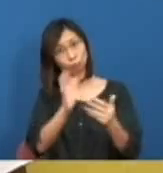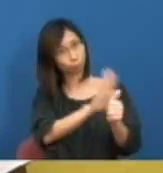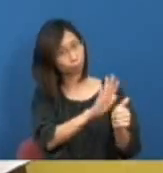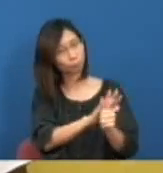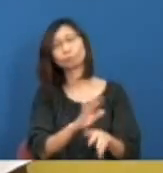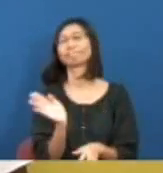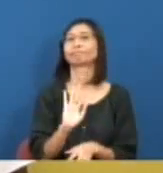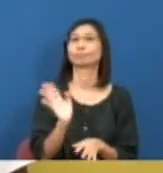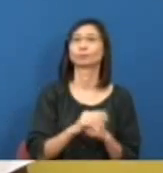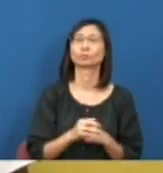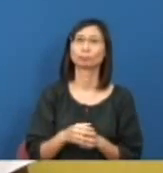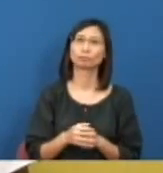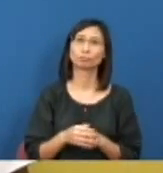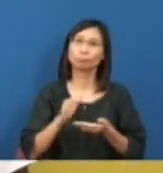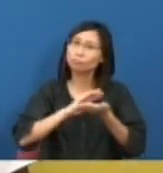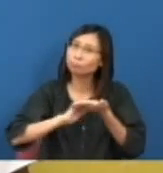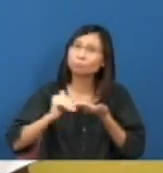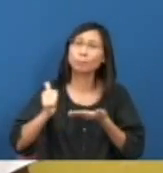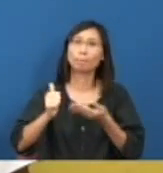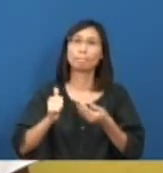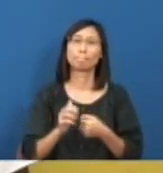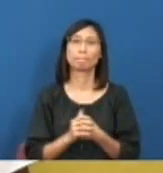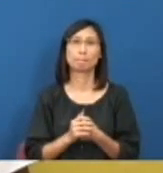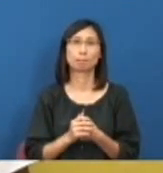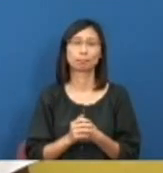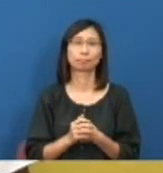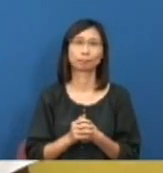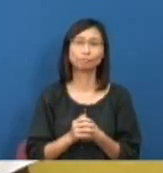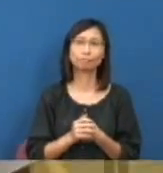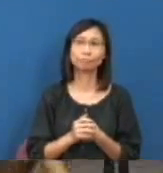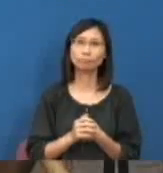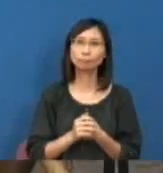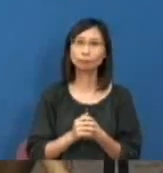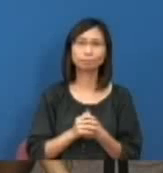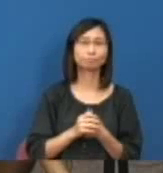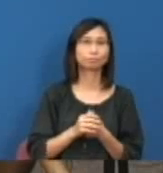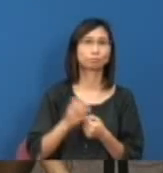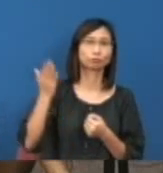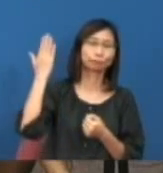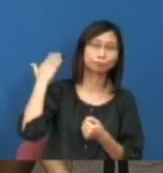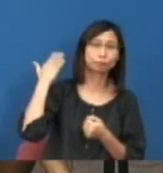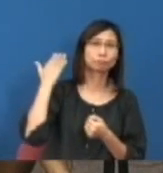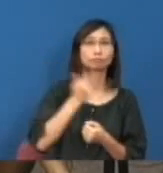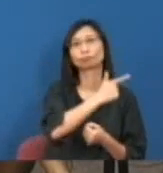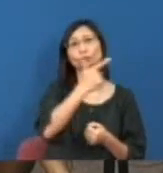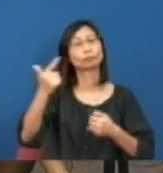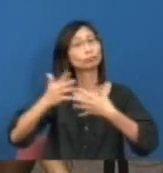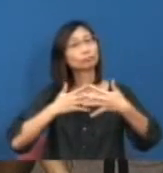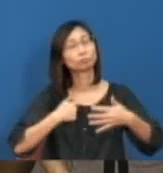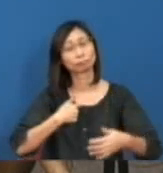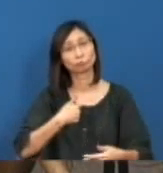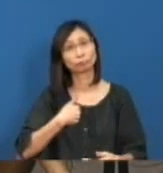但係好明顯，好明顯，即係話嗰陣時有好多嘅嘢係我哋唔知